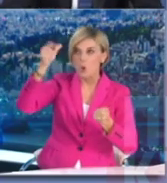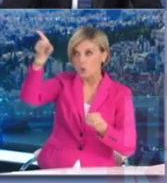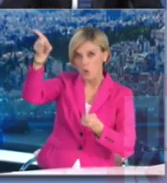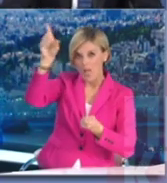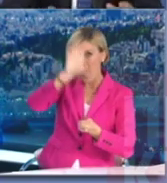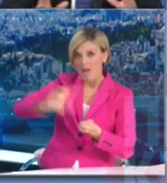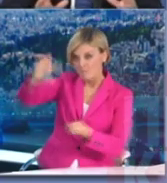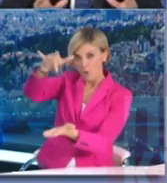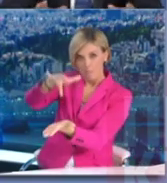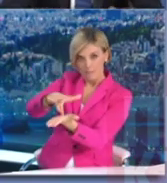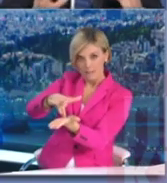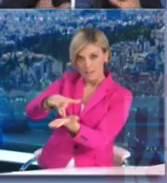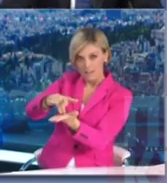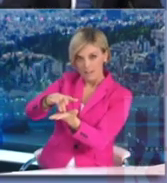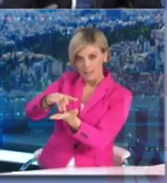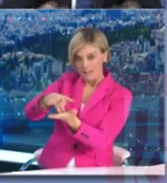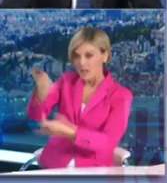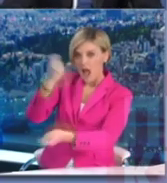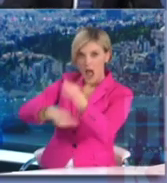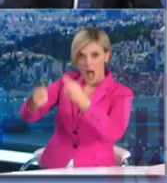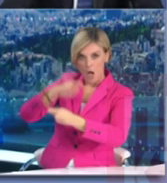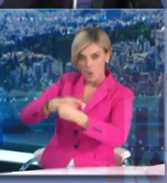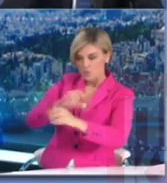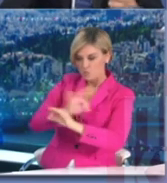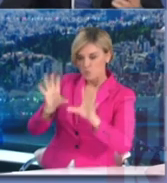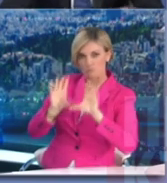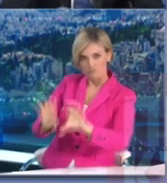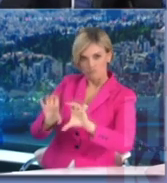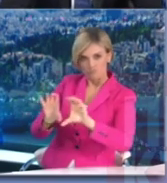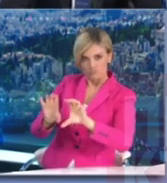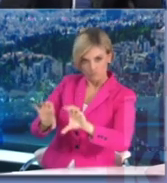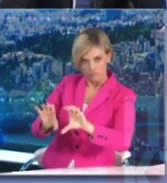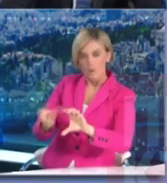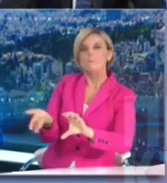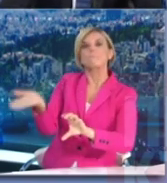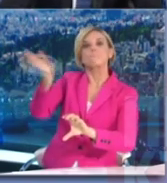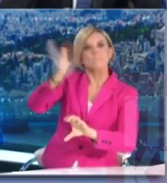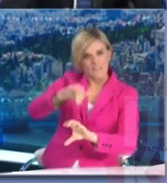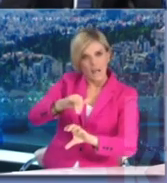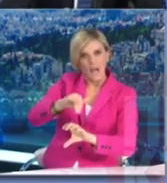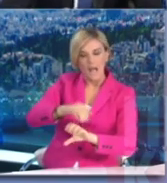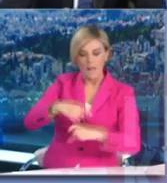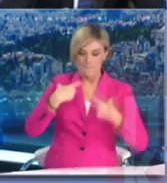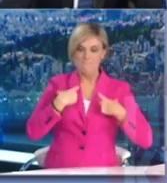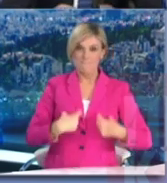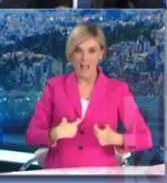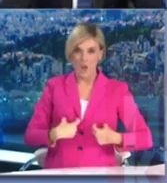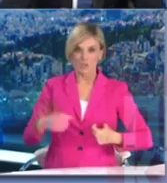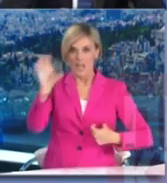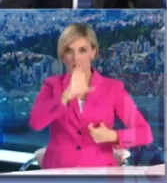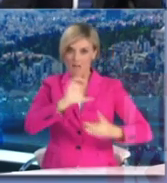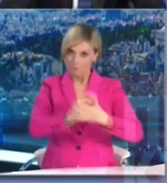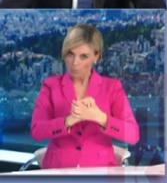Οικογένεια προμηθεύεται κεντρικά για όλα τα κράτη-μέλη. Μιλάμε λοιπόν για 1,1 δις δόση του εμβολίου για την